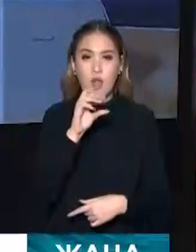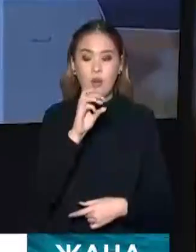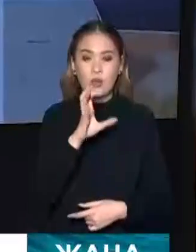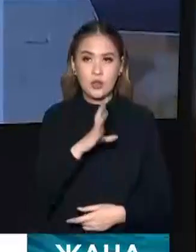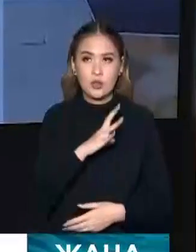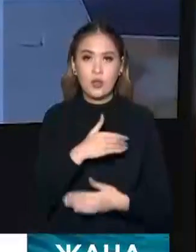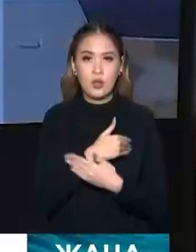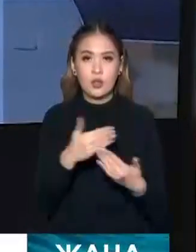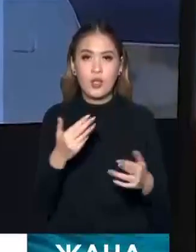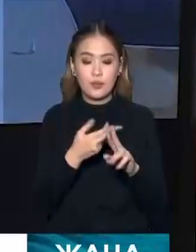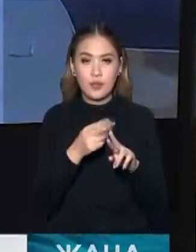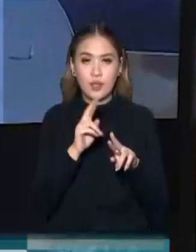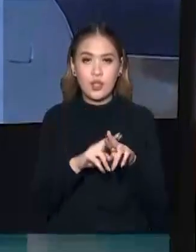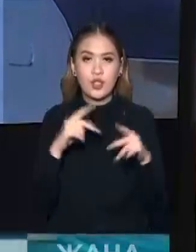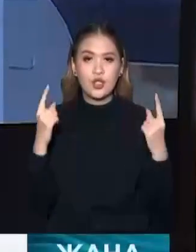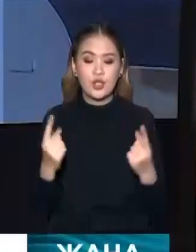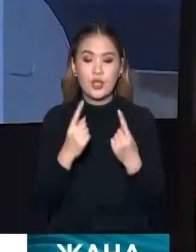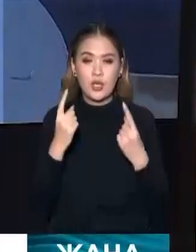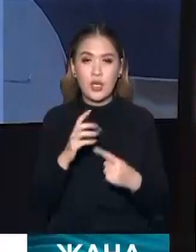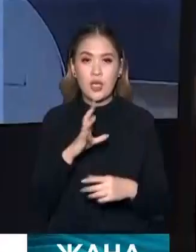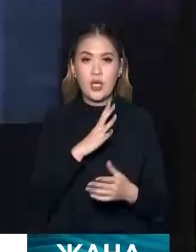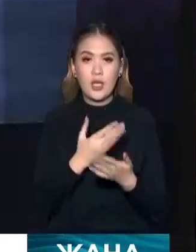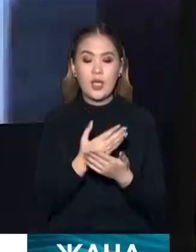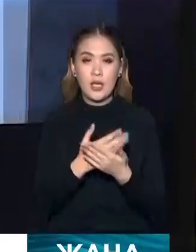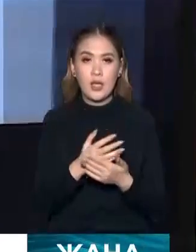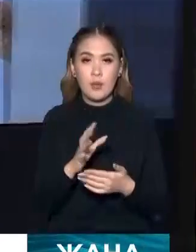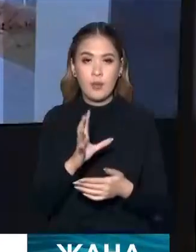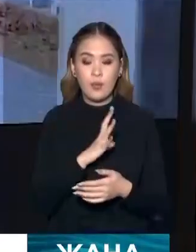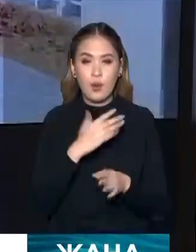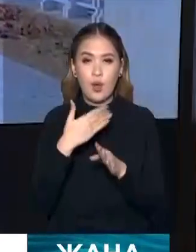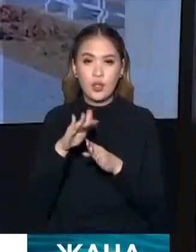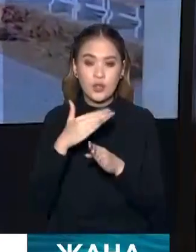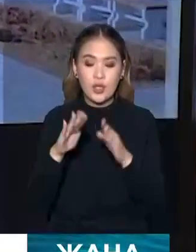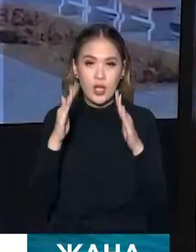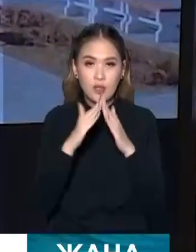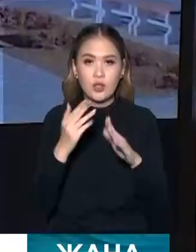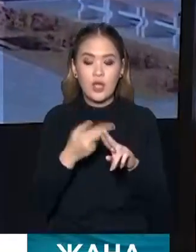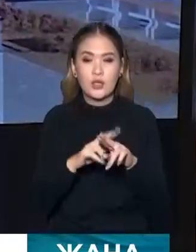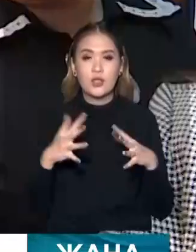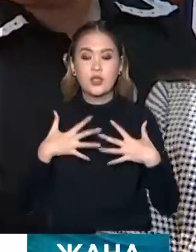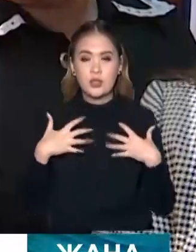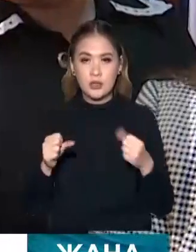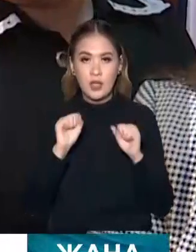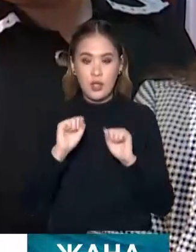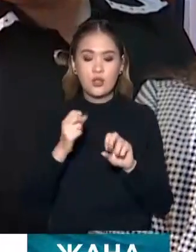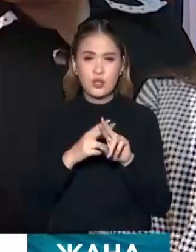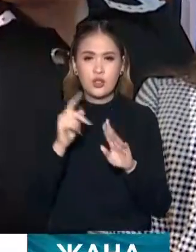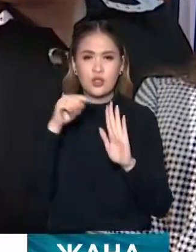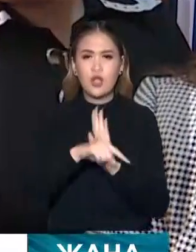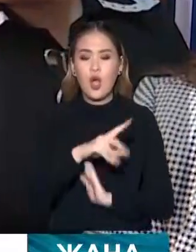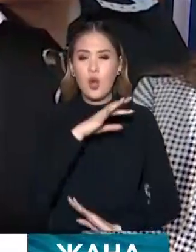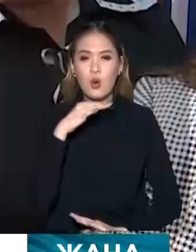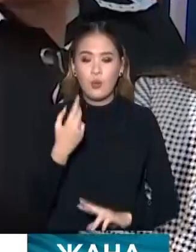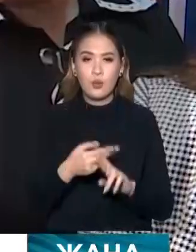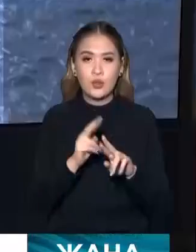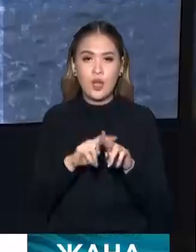керек. Мысалға жеңіл жаңа ипотекалар алу, мысалға немесе денсаулық сақтауға байланысты, ішінде көптеген